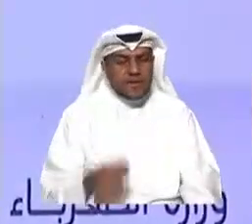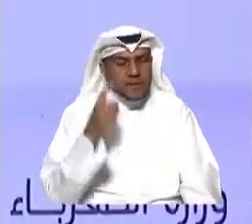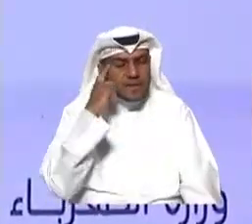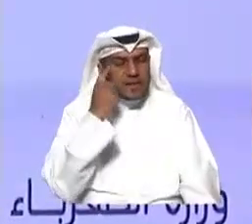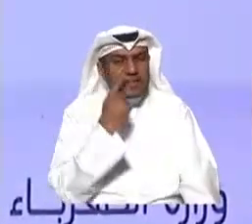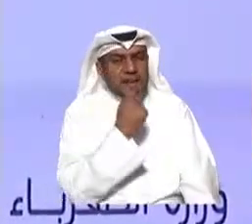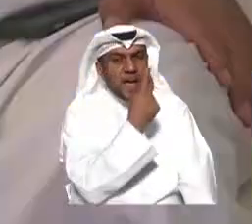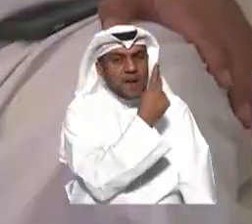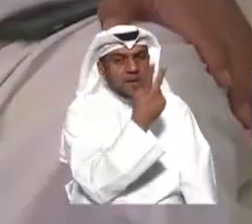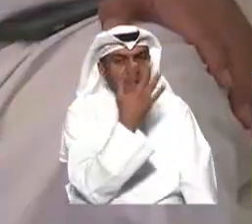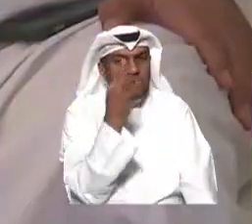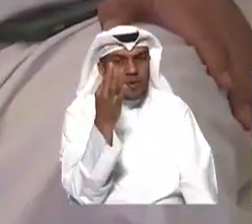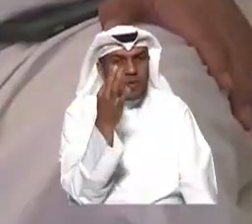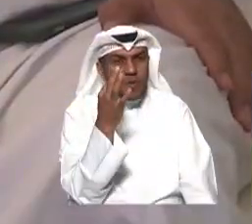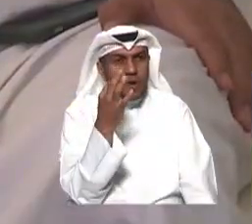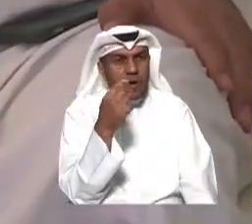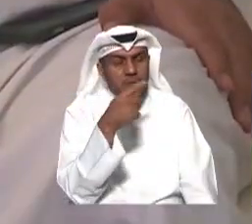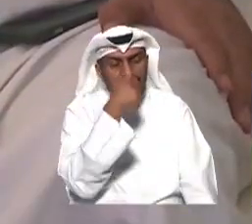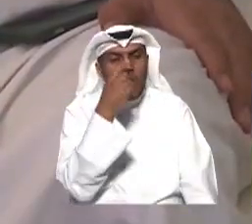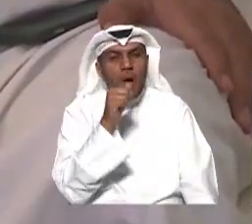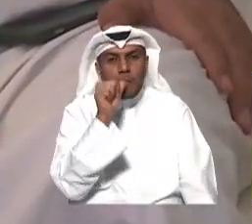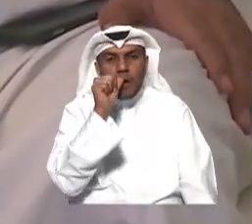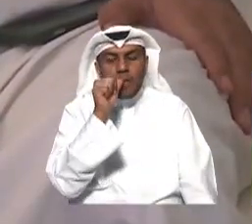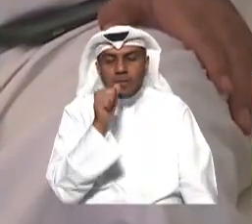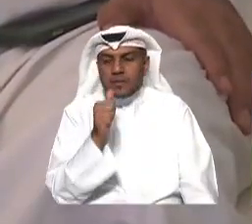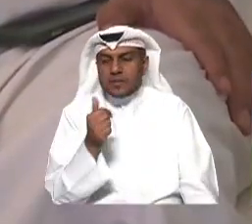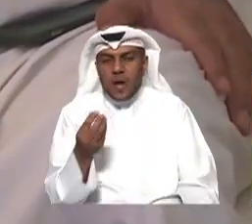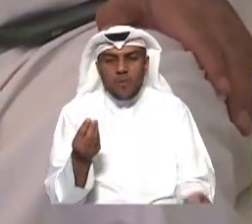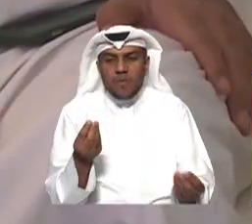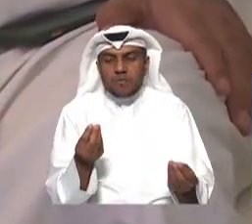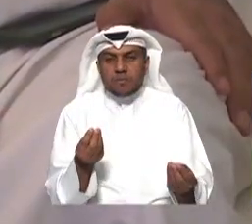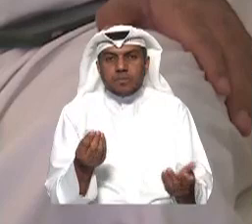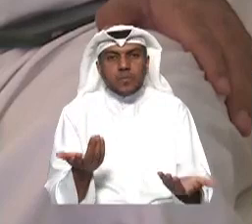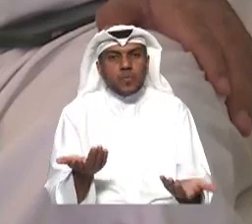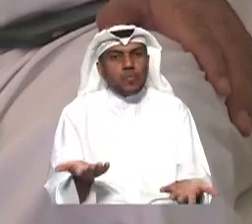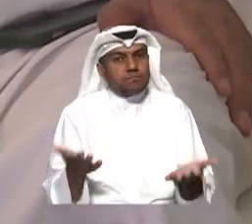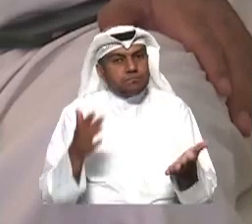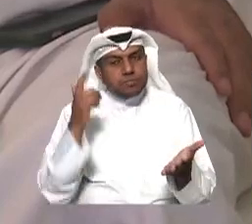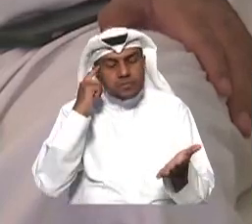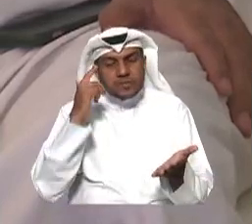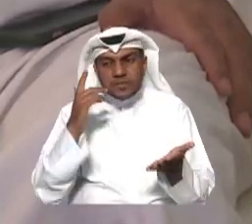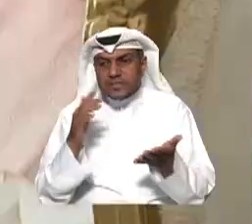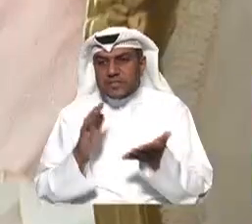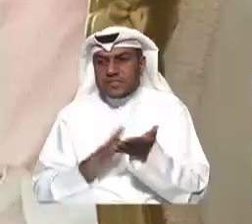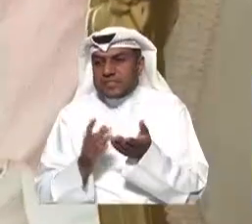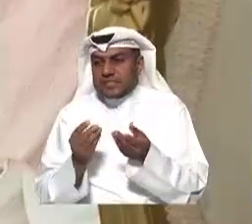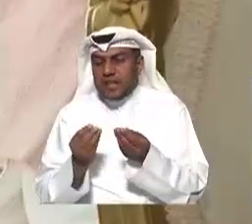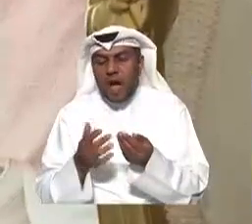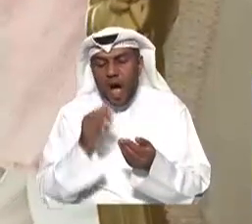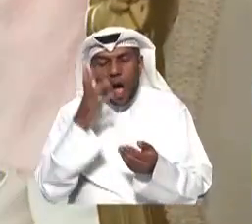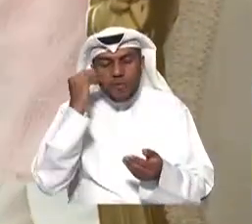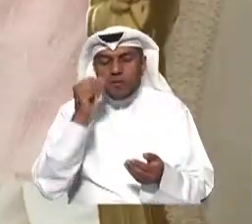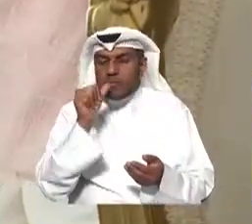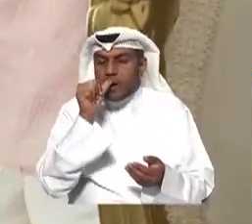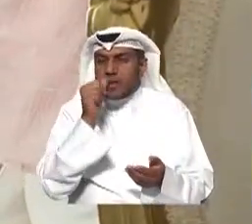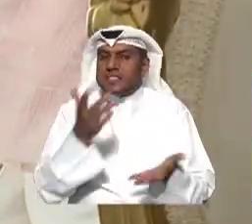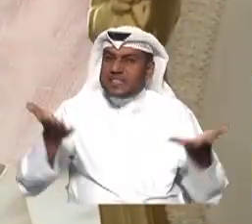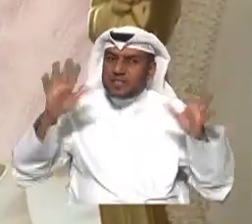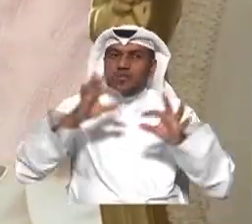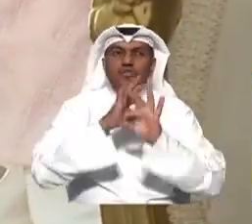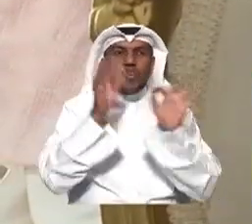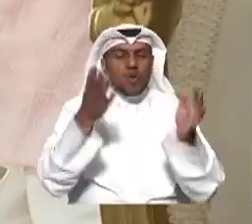2035 ليصل إلى 840 مليون جالون إمبراطوري يوميا. ونحن في موقعنا